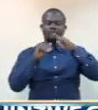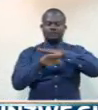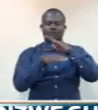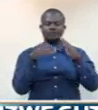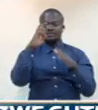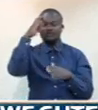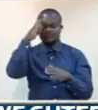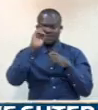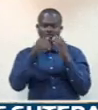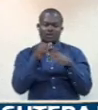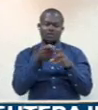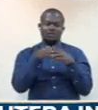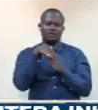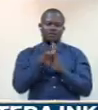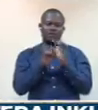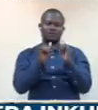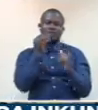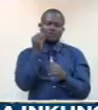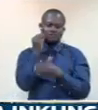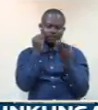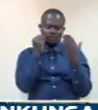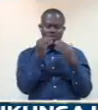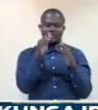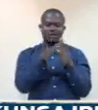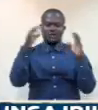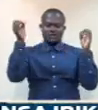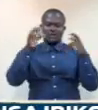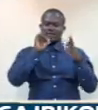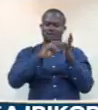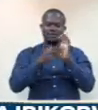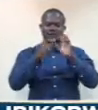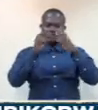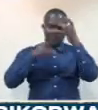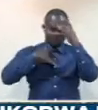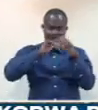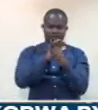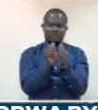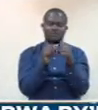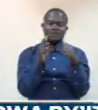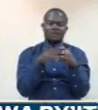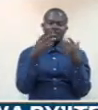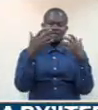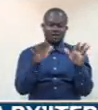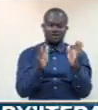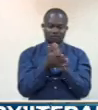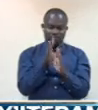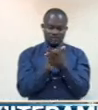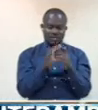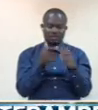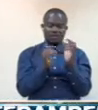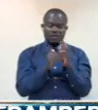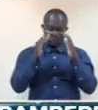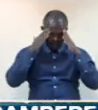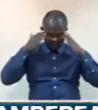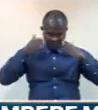z'ibanze buributsa ko kuva muri gahunda ya guma mu rugo muri uyu mujyi wa Kigali bitavuze ko icyorezo cya COVID-19 cyarangiye burundu ngo ahubwo bagiye